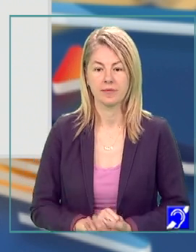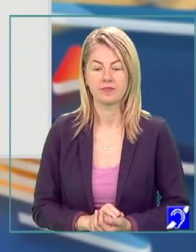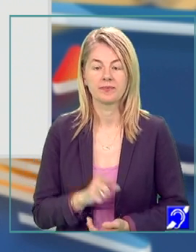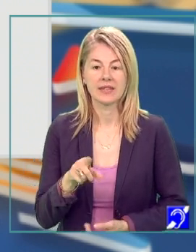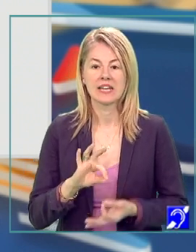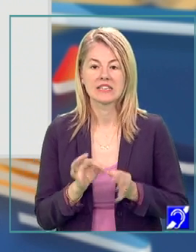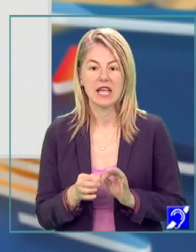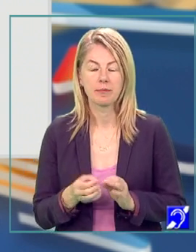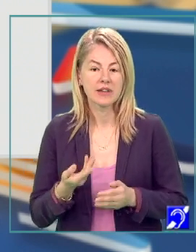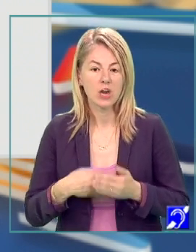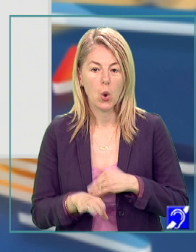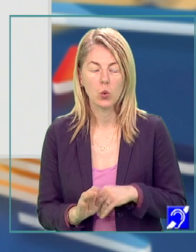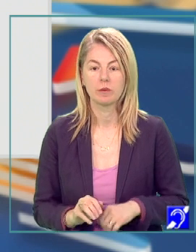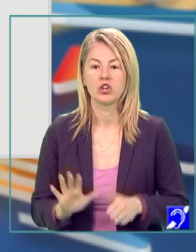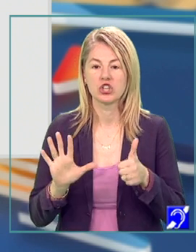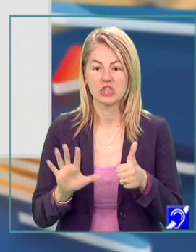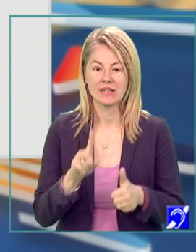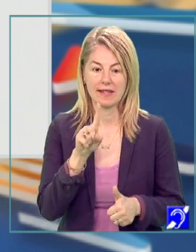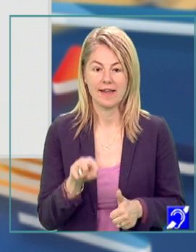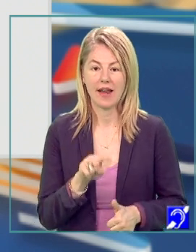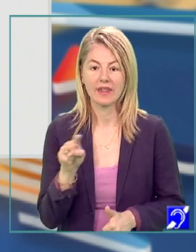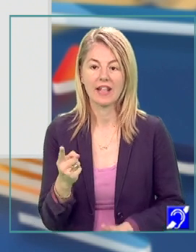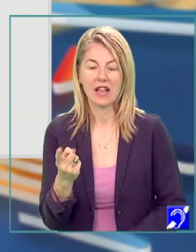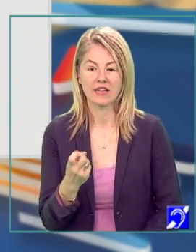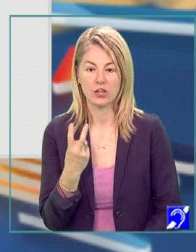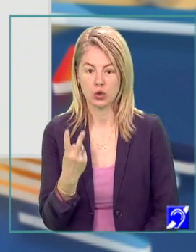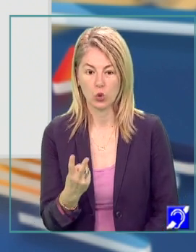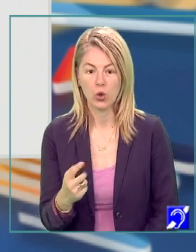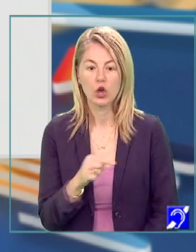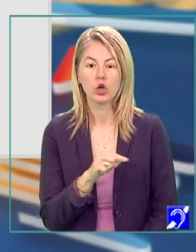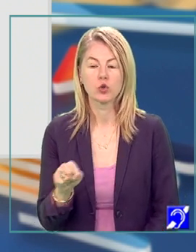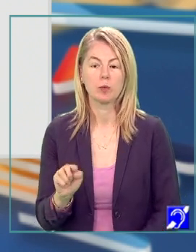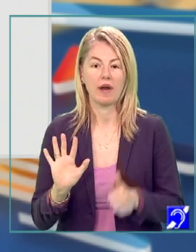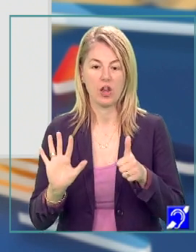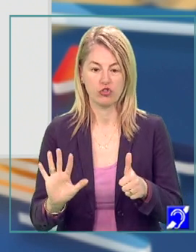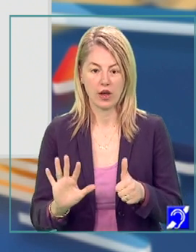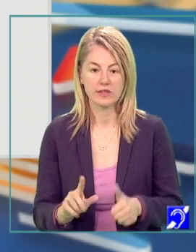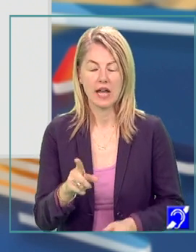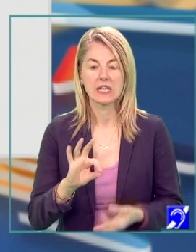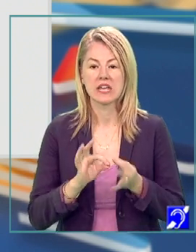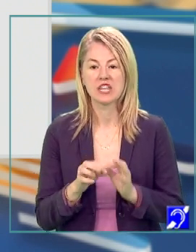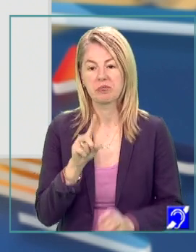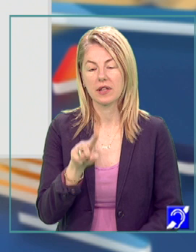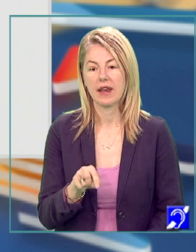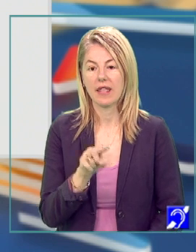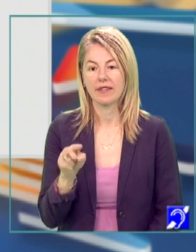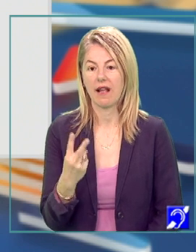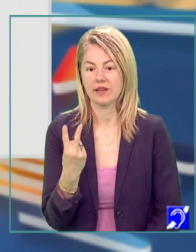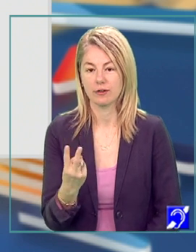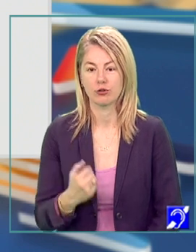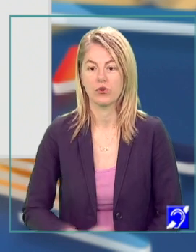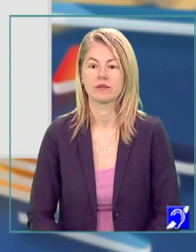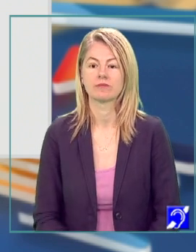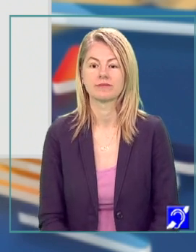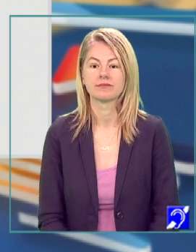VM. Înlocuim și obținem că este egală cu 6 radical din 2 supra 6,